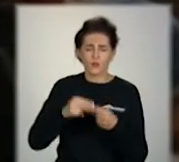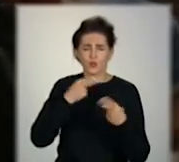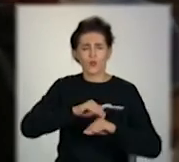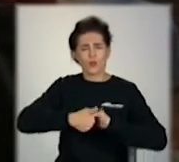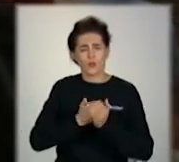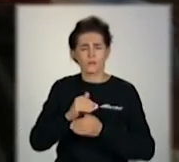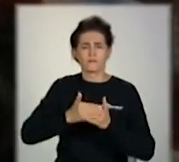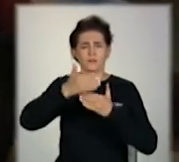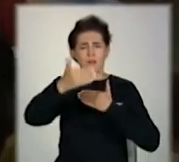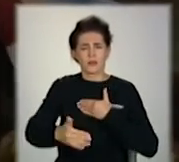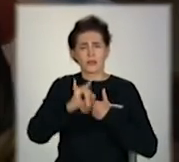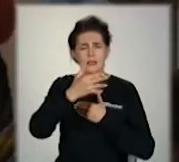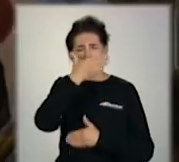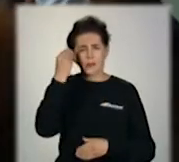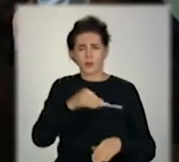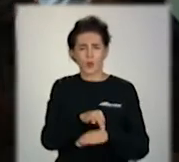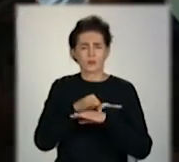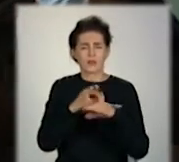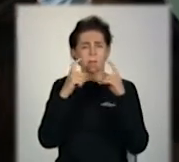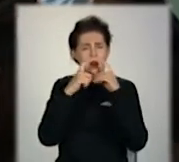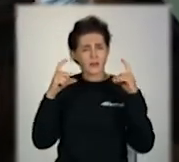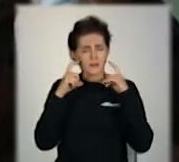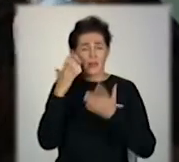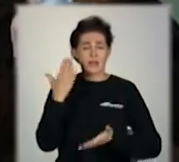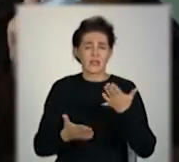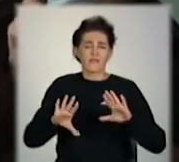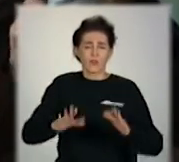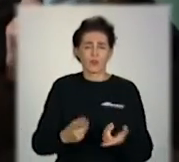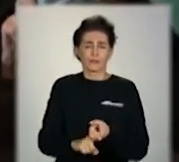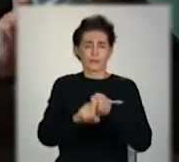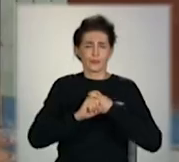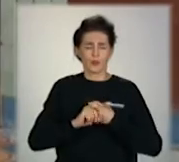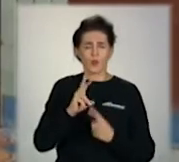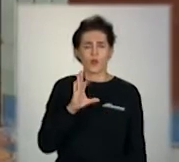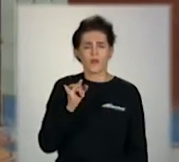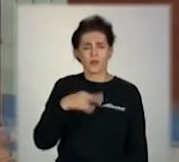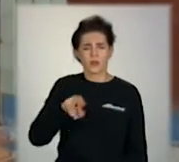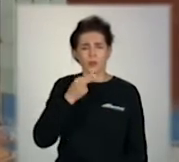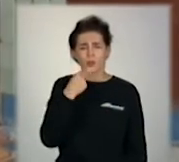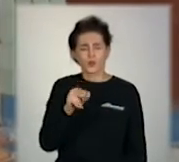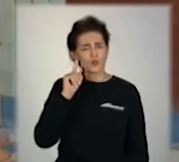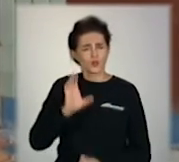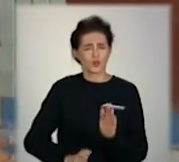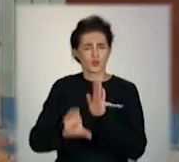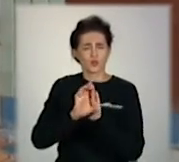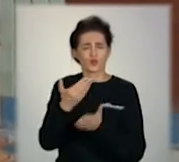дотримуватися дистанції та не забувати носити маску. Якщо ж підхопили ковід, дослухайтеся до порад лікарів та в